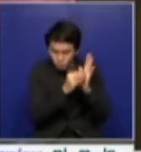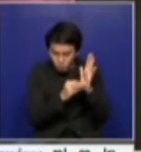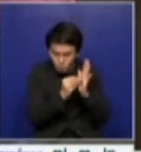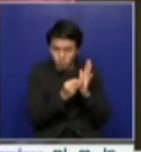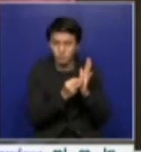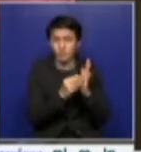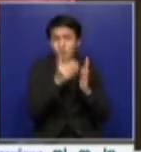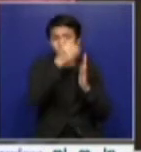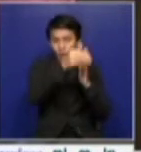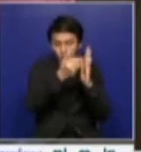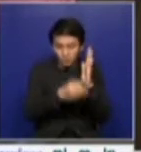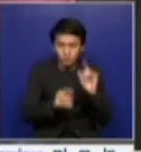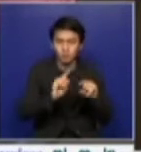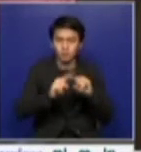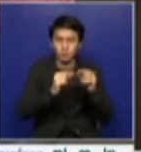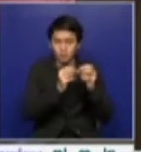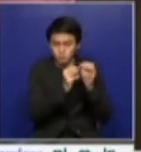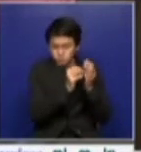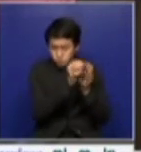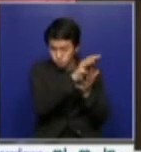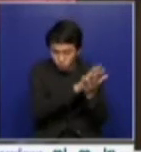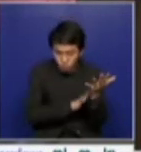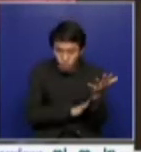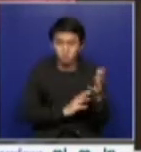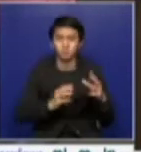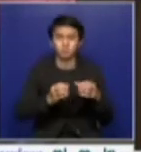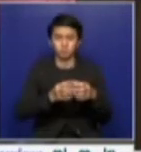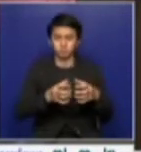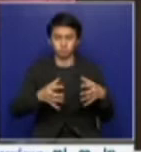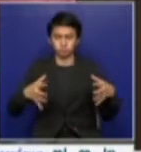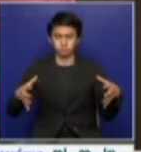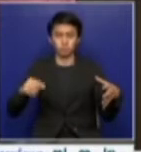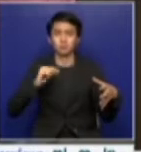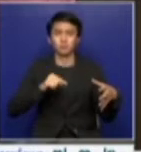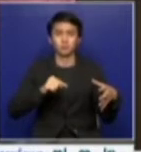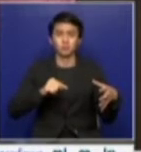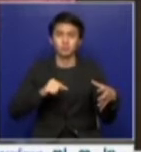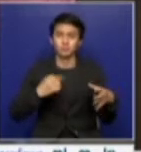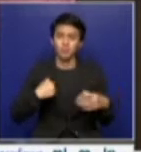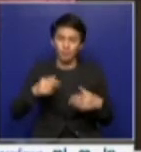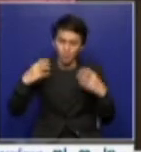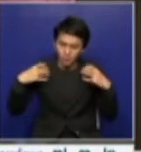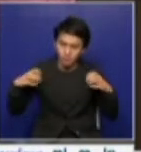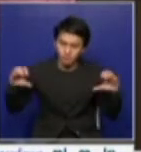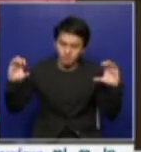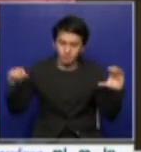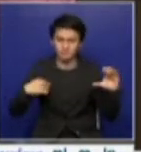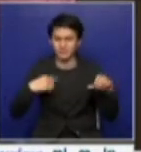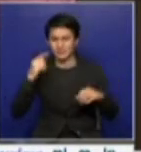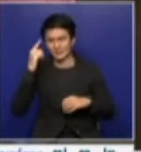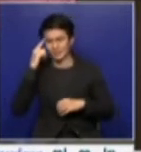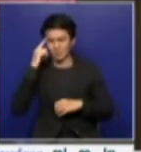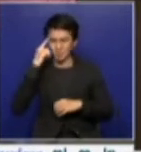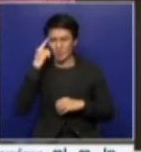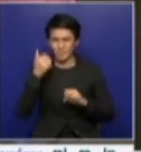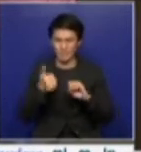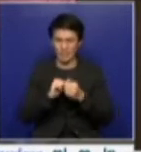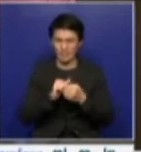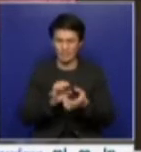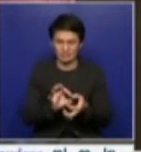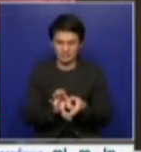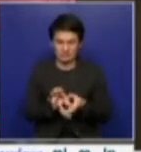ตามต่างจังหวัดหลายจังหวัดเมื่อมีจำนวนมากขึ้นรัฐบาลนั้นตัวเองว่าภัยจะมาถึงตัว